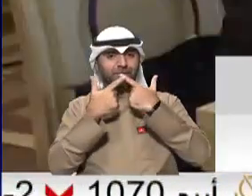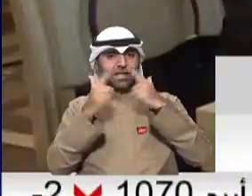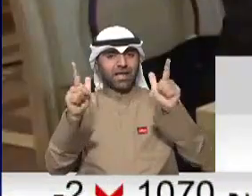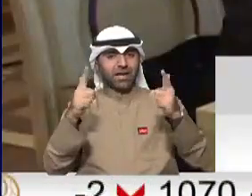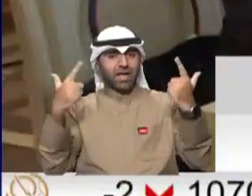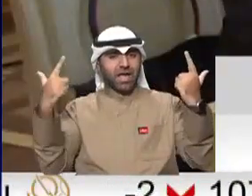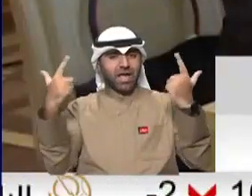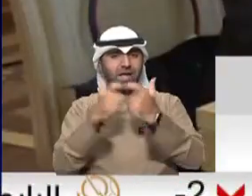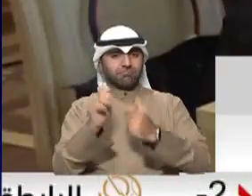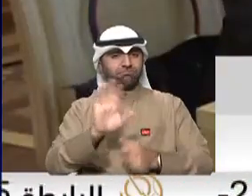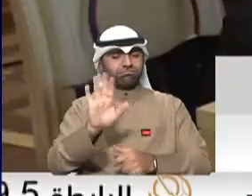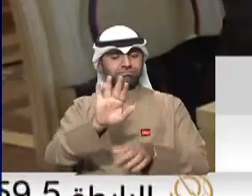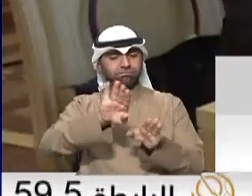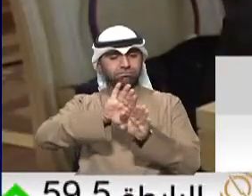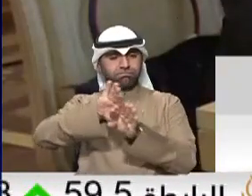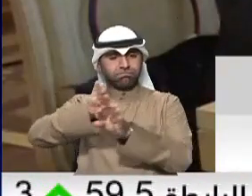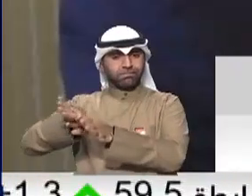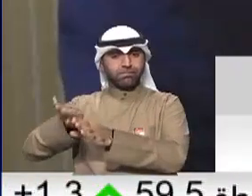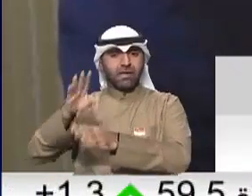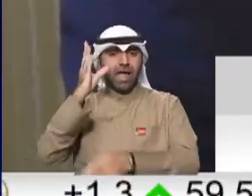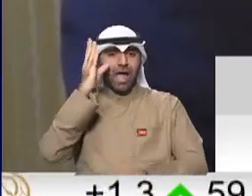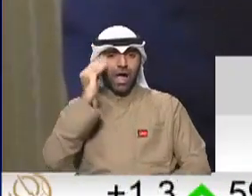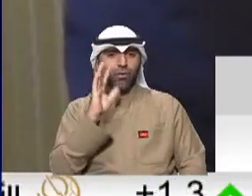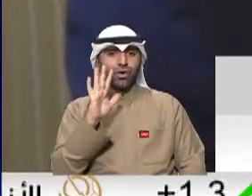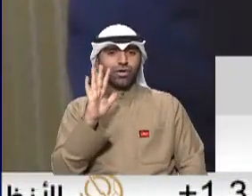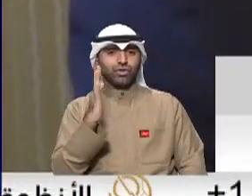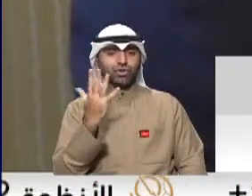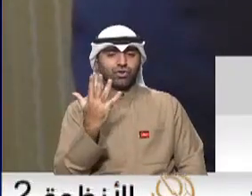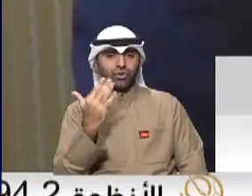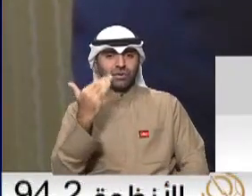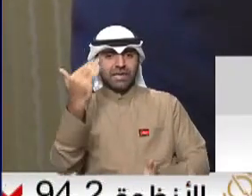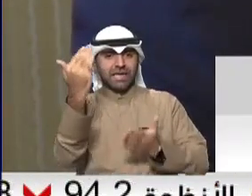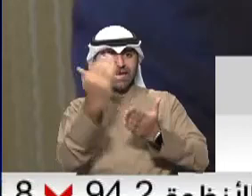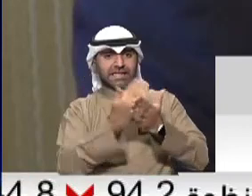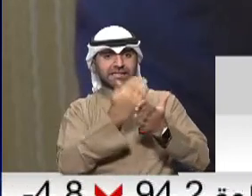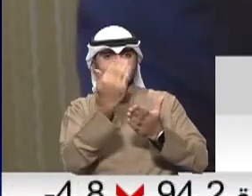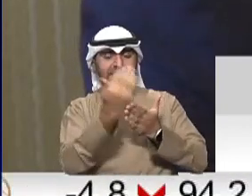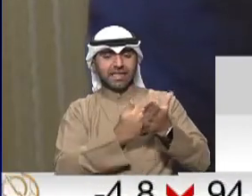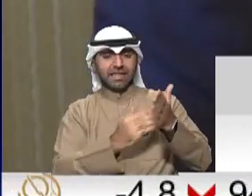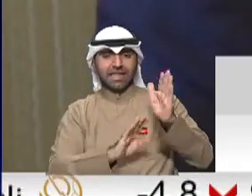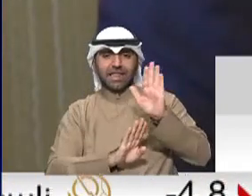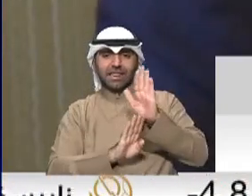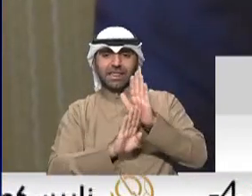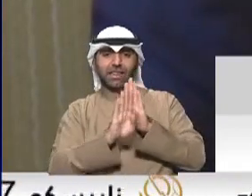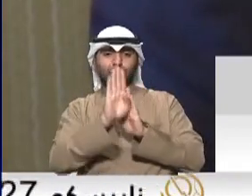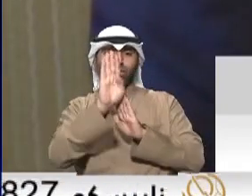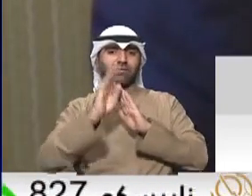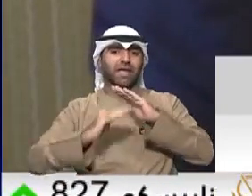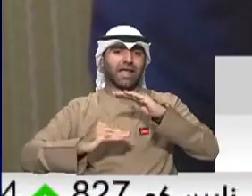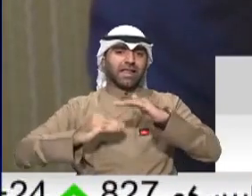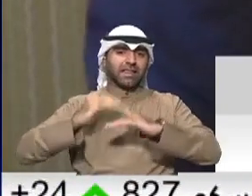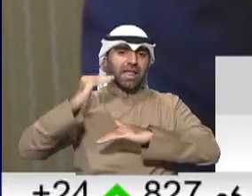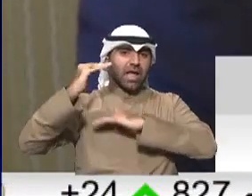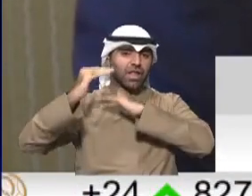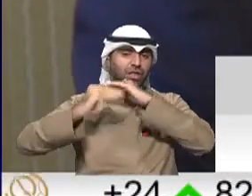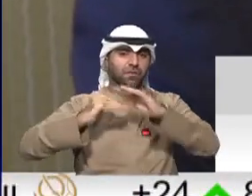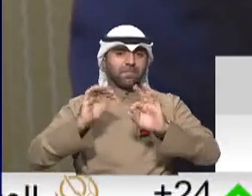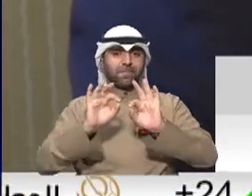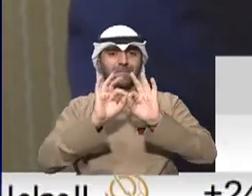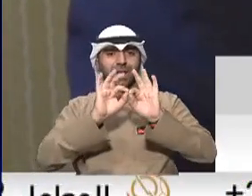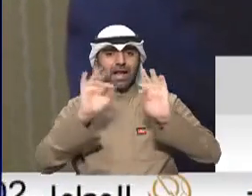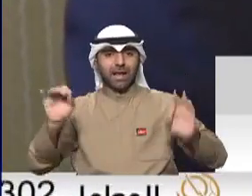على الإنفاق العسكري، وإنما تريد إطعام 1.5 مليار إنسان، وبالتالي هناك فروقات